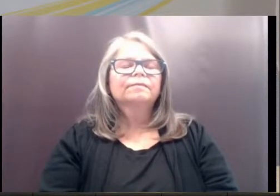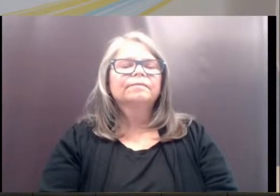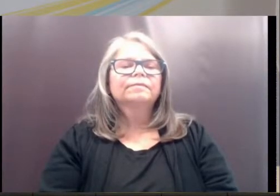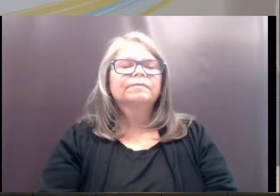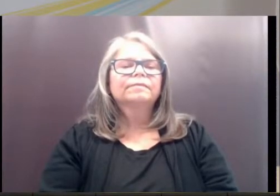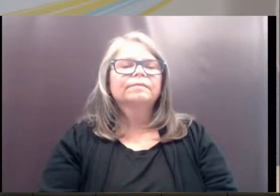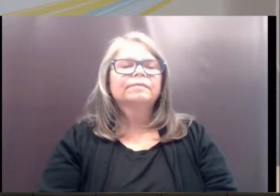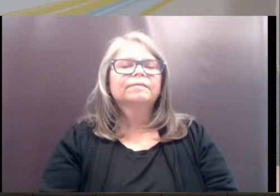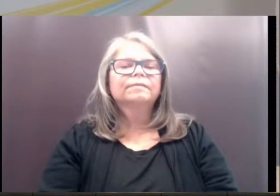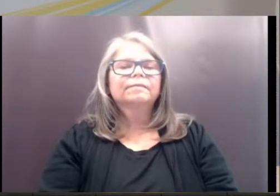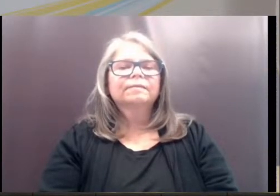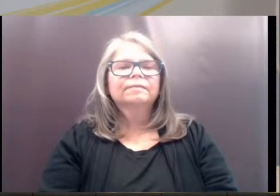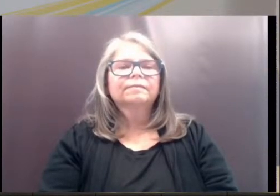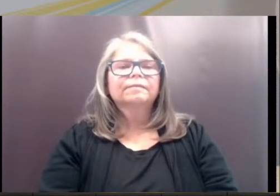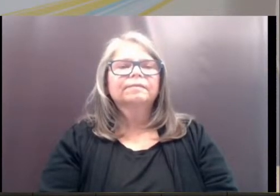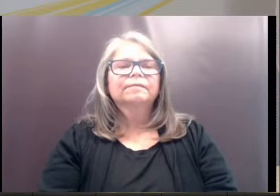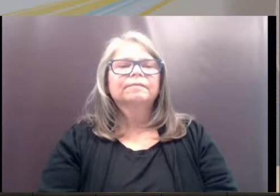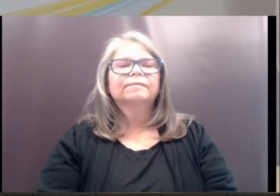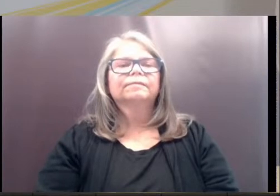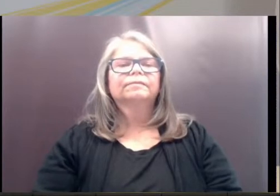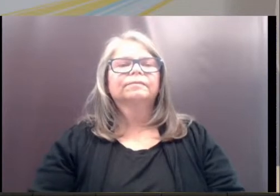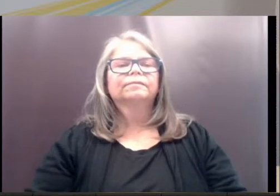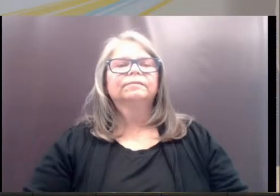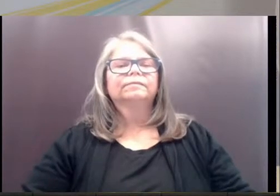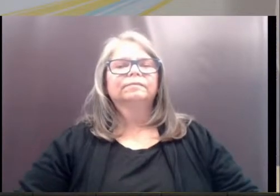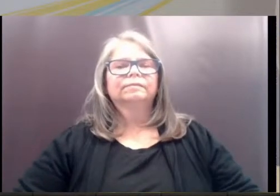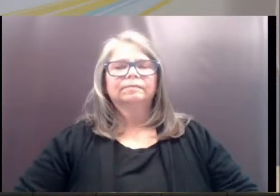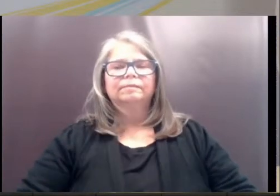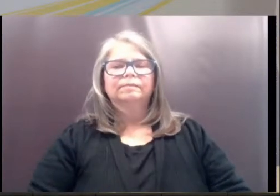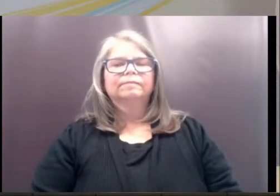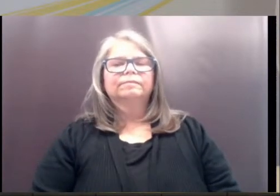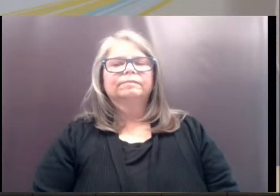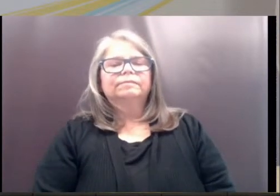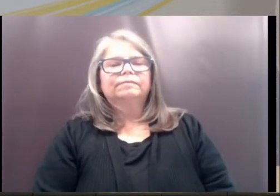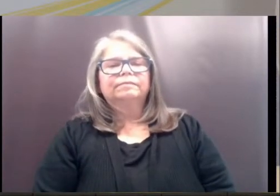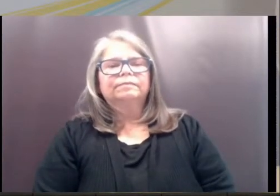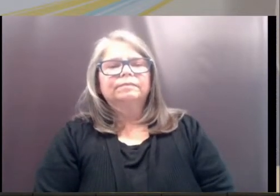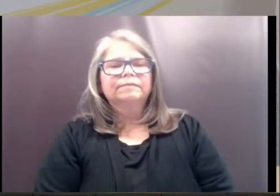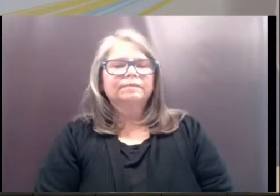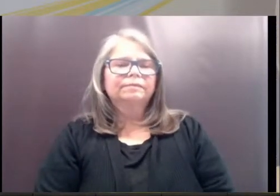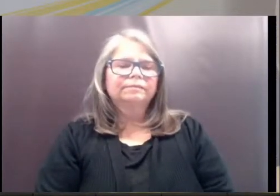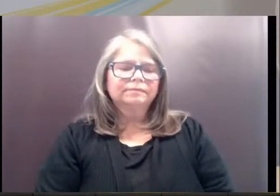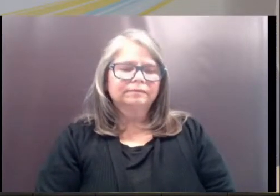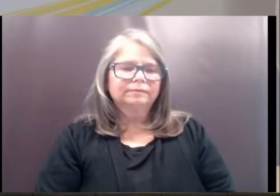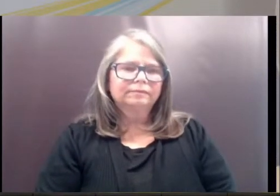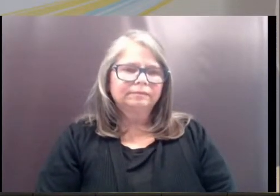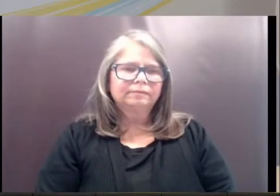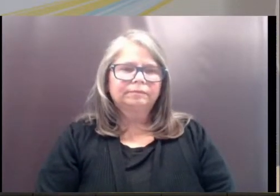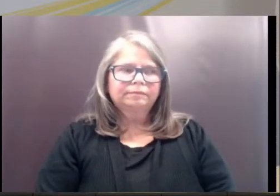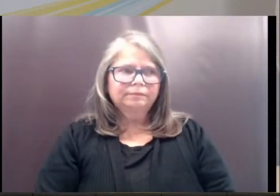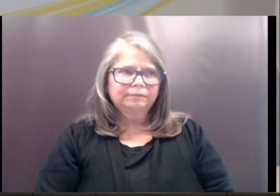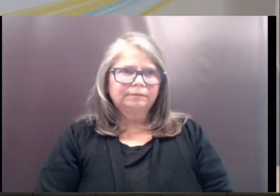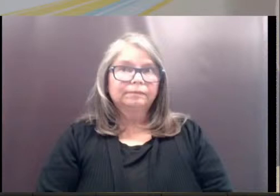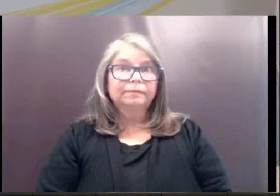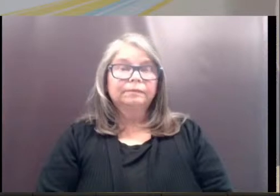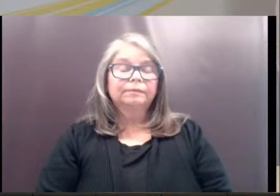arrive, il doit être donné où ça arrive. Alors, il faut